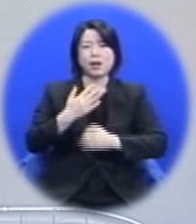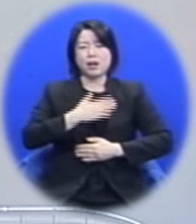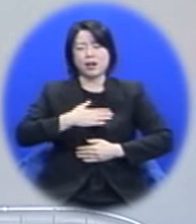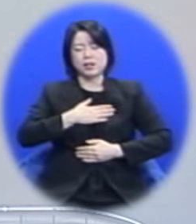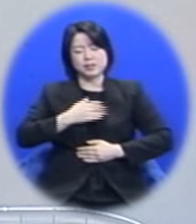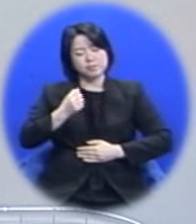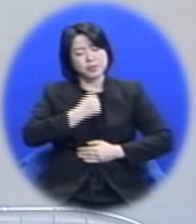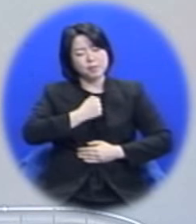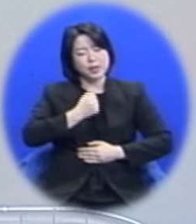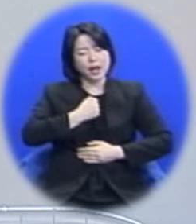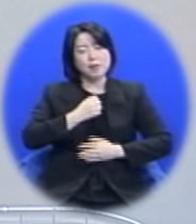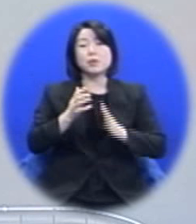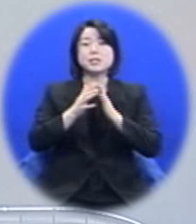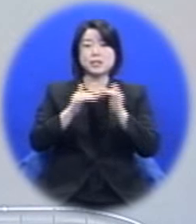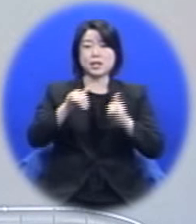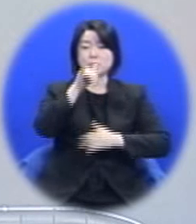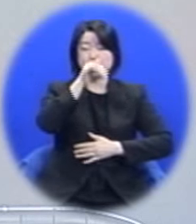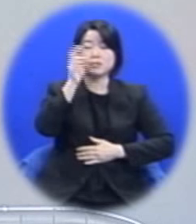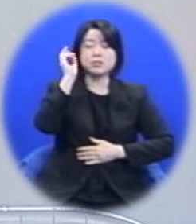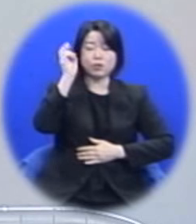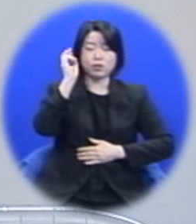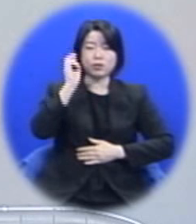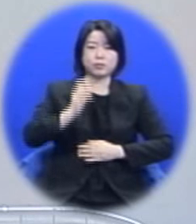가슴이 답답해지는 분이 있으실 거예요.